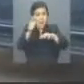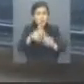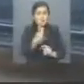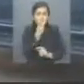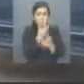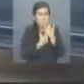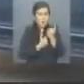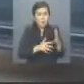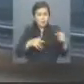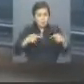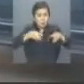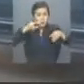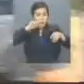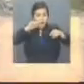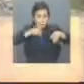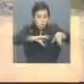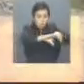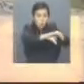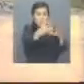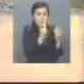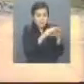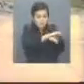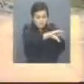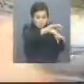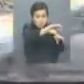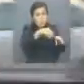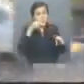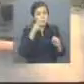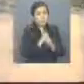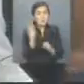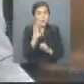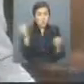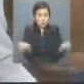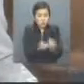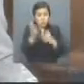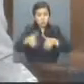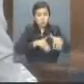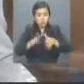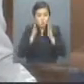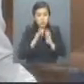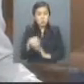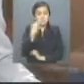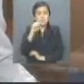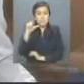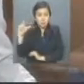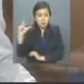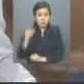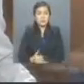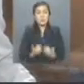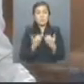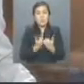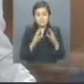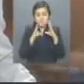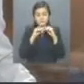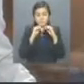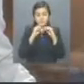จะส่งผลกระทบต่อประชาชนกว่า10ล้านคน การประชุมสภาผู้แทนราษฎรวันนี้เตรียมพิจารณ